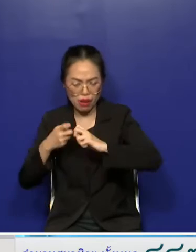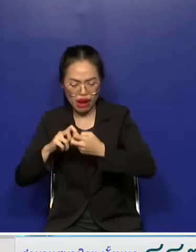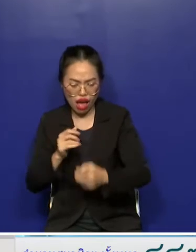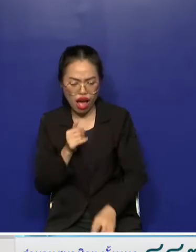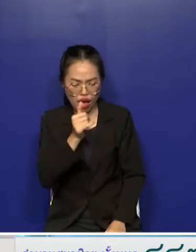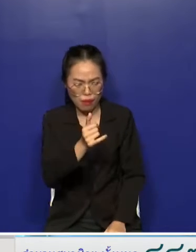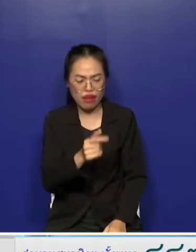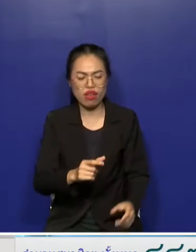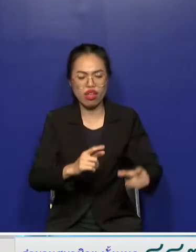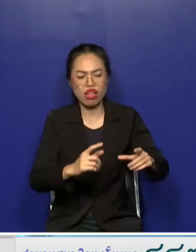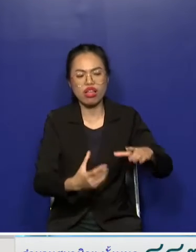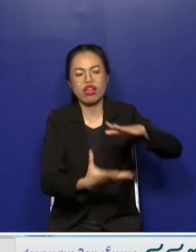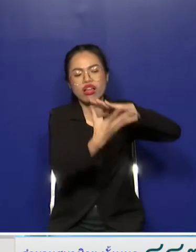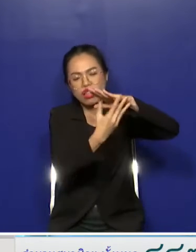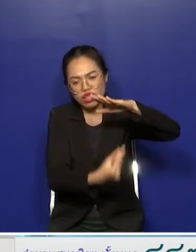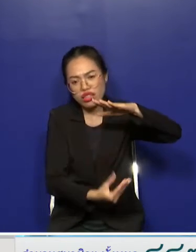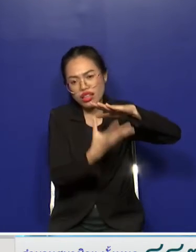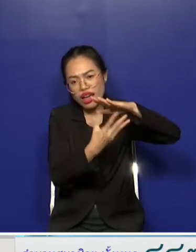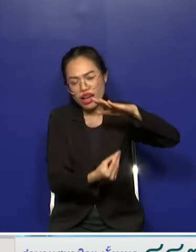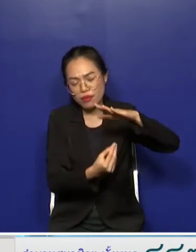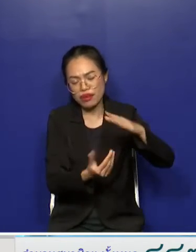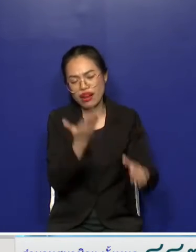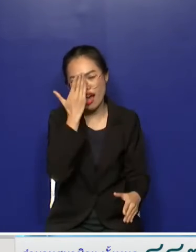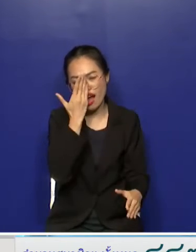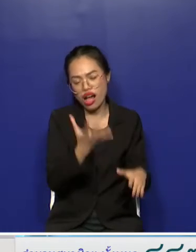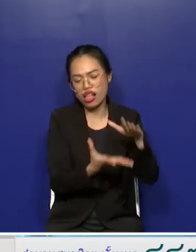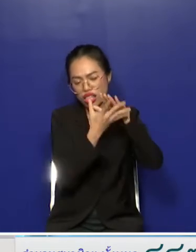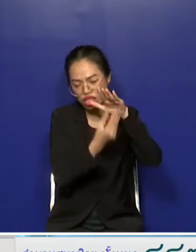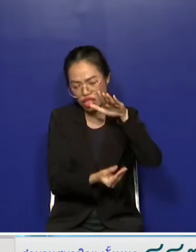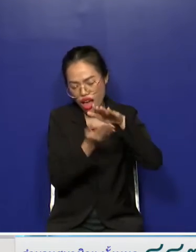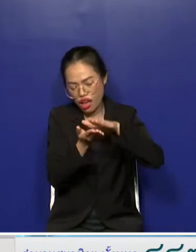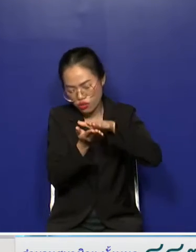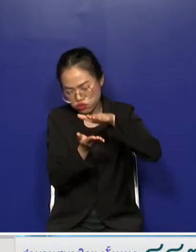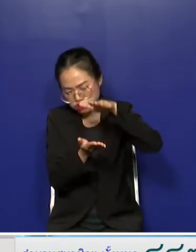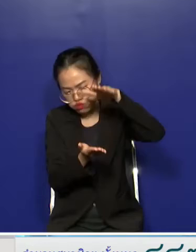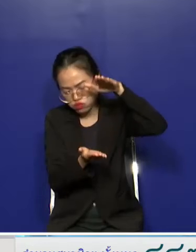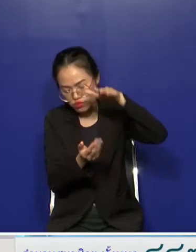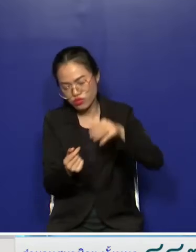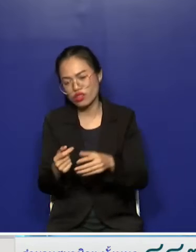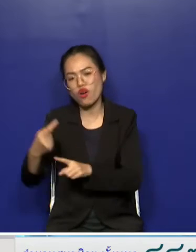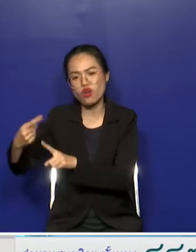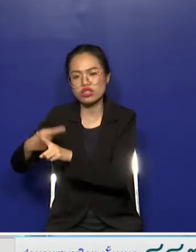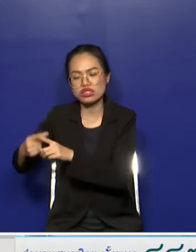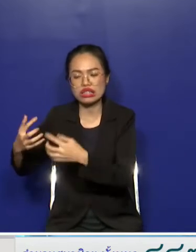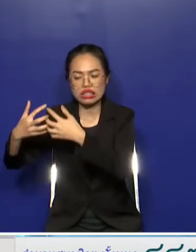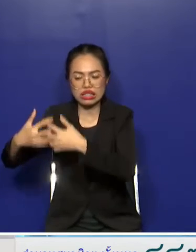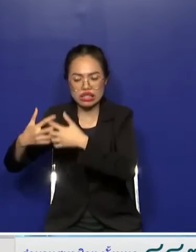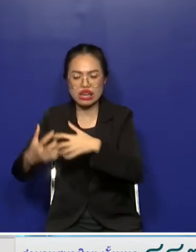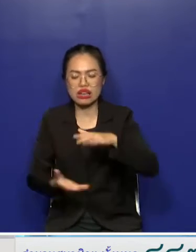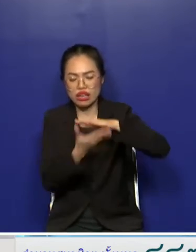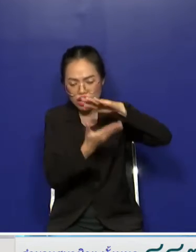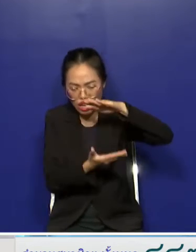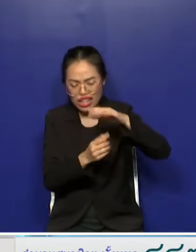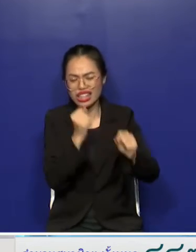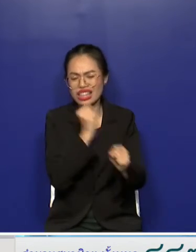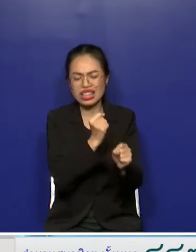ไปต้องไปถ่ายเอกสารเป็รายหน้าครับเราต้องเช่าเคื่องและแกเครื่องไปเองครับท่านทำให้มันง่ายหน